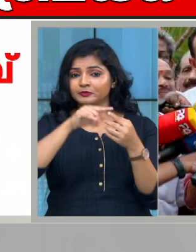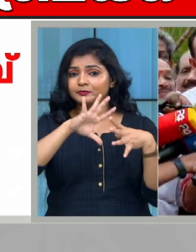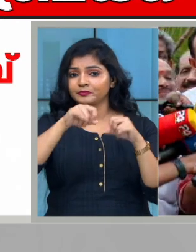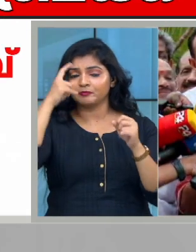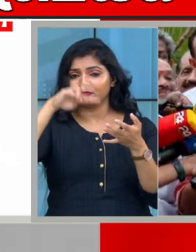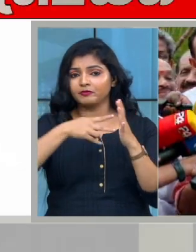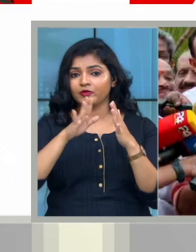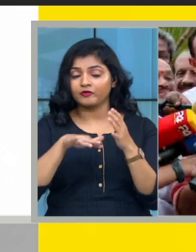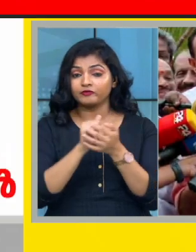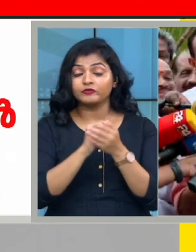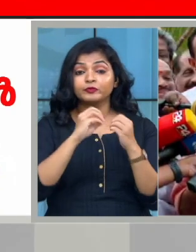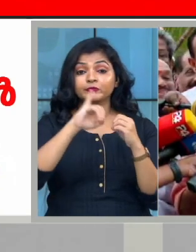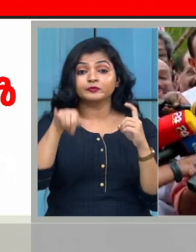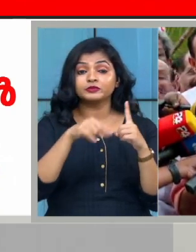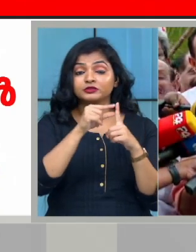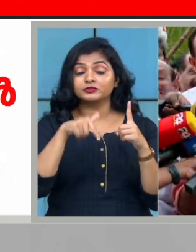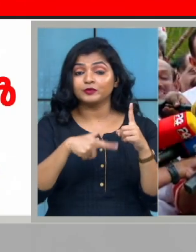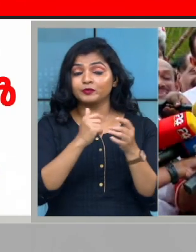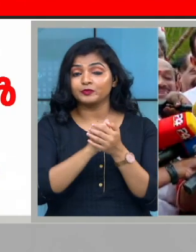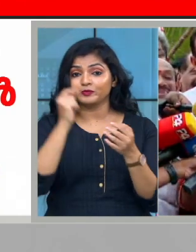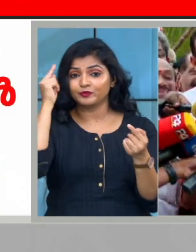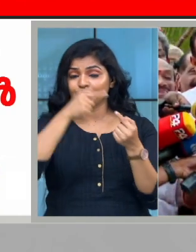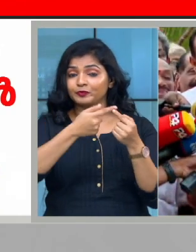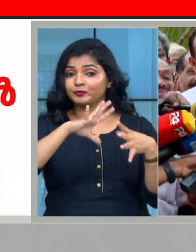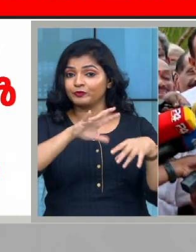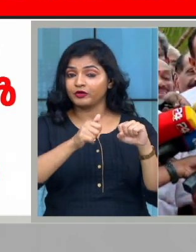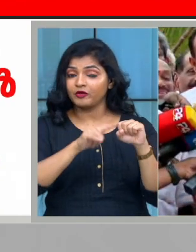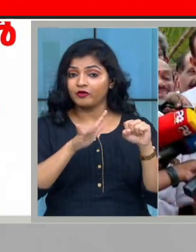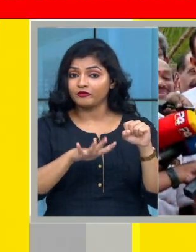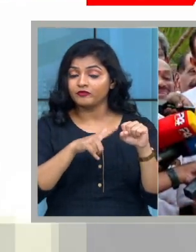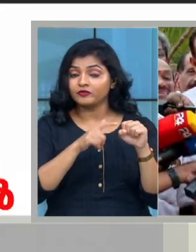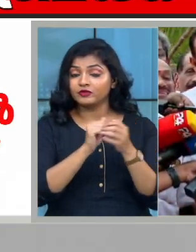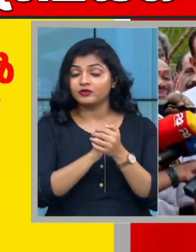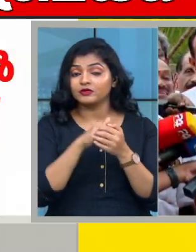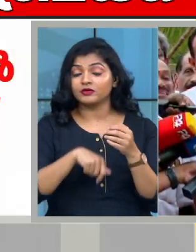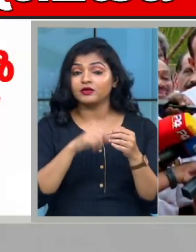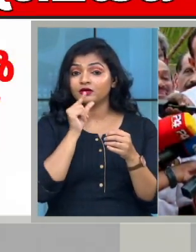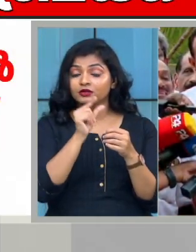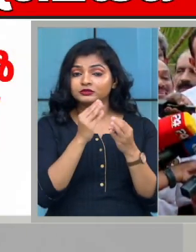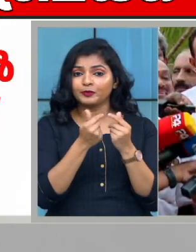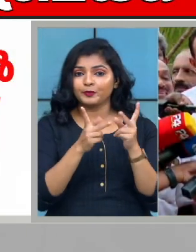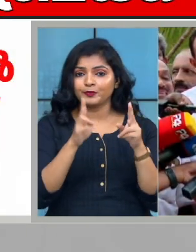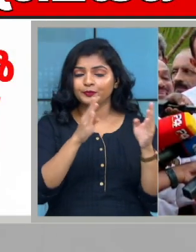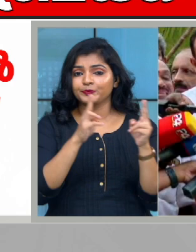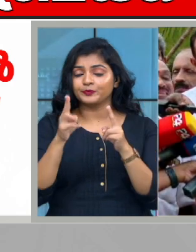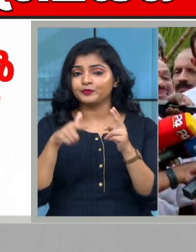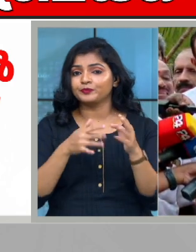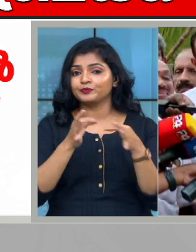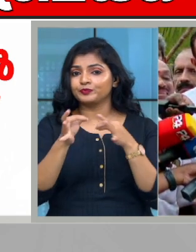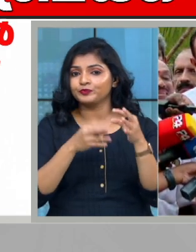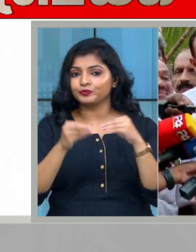അതുകൊണ്ട് BJPയോട് പ്രത്യേക സ്നേഹമുള്ളത് കൊണ്ട് നിങ്ങളത് പ്രത്യേകം അടർത്തിയെടുത്തി വ്യാഖ്യാനിക്കുന്ന ആളുകളാണ്. അതുകൊണ്ട്